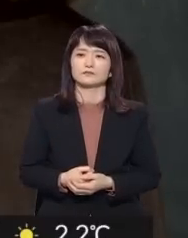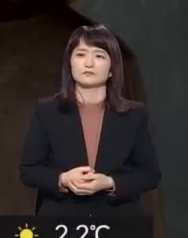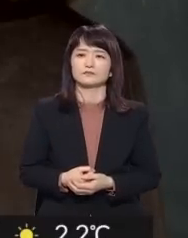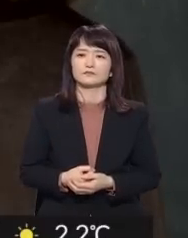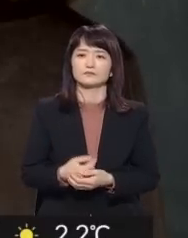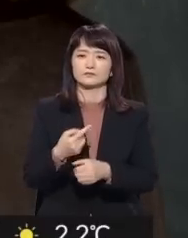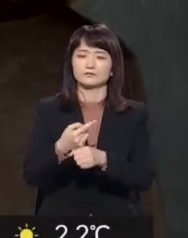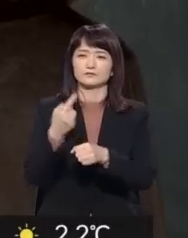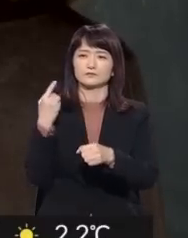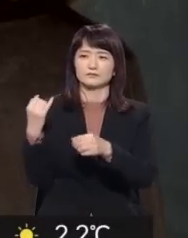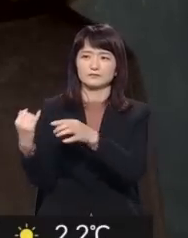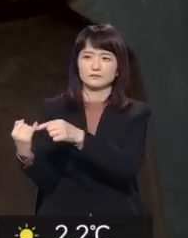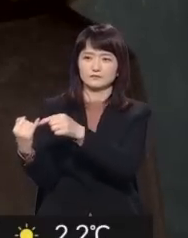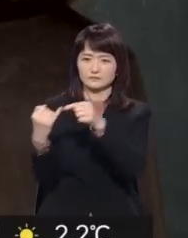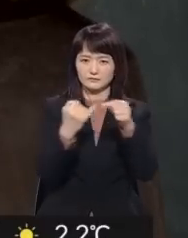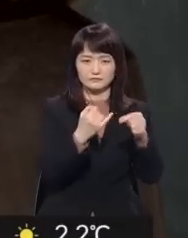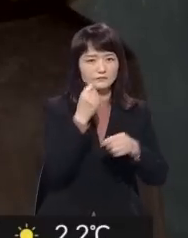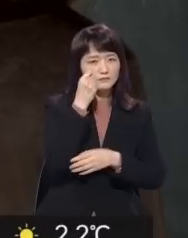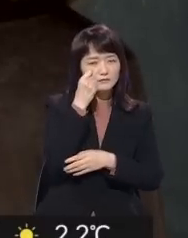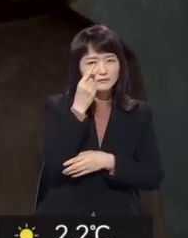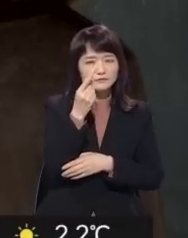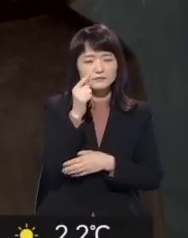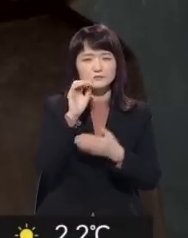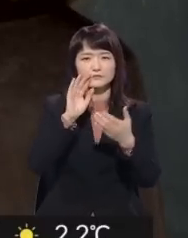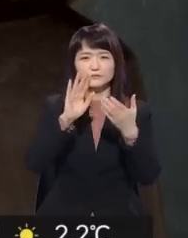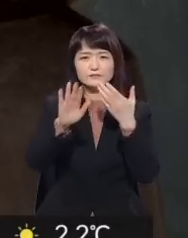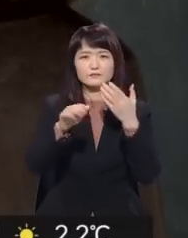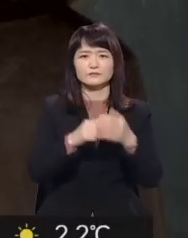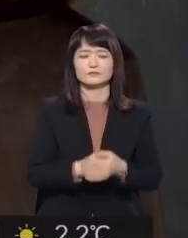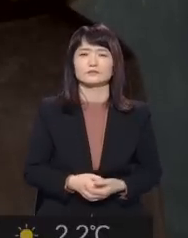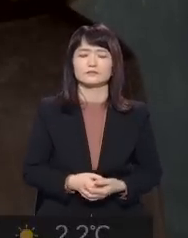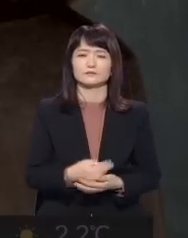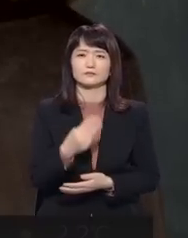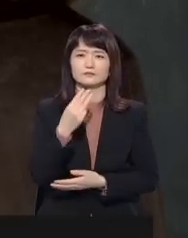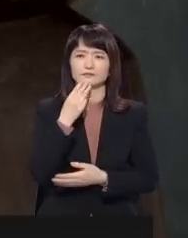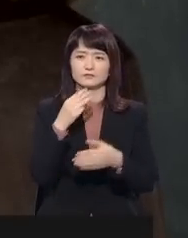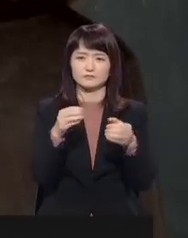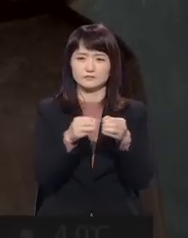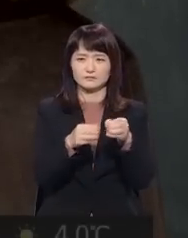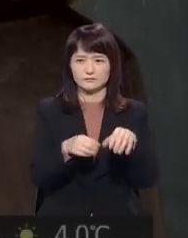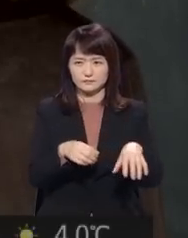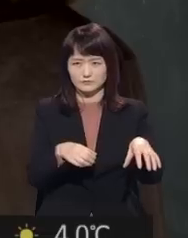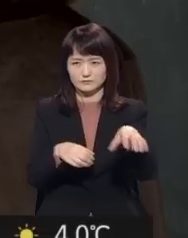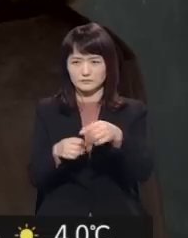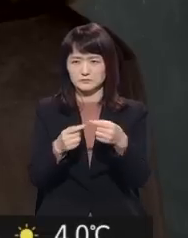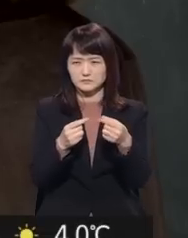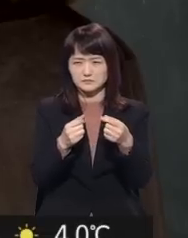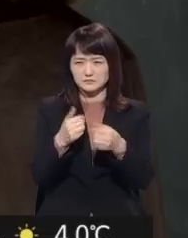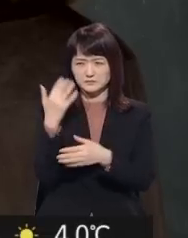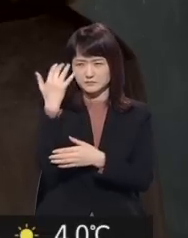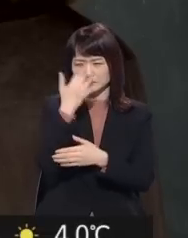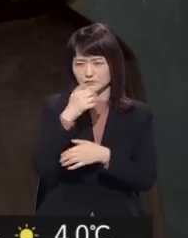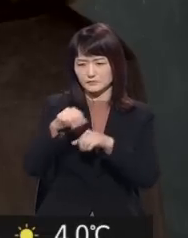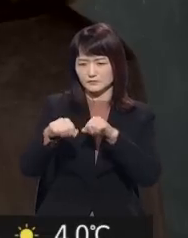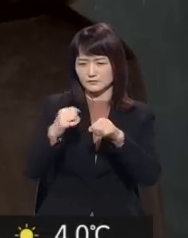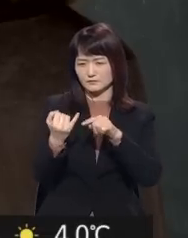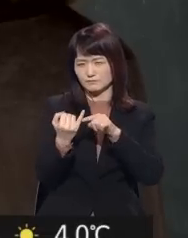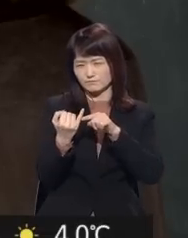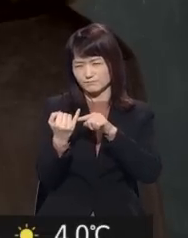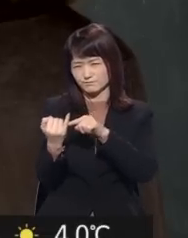채용을 했습니다 이후에 한 달이 넘는 기간 동안 서울 부산 창원 등에서 5차례에 걸쳐서 유사 성행위를 강요한 혐의를 받고 있는